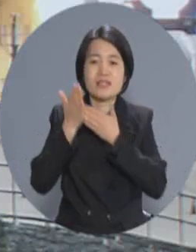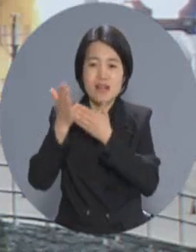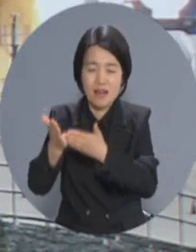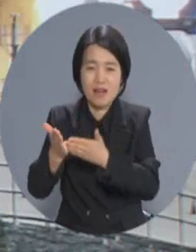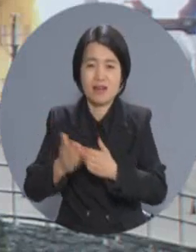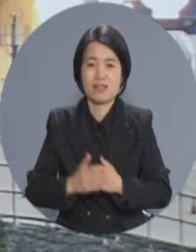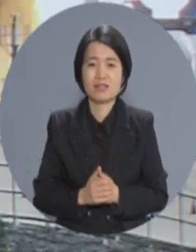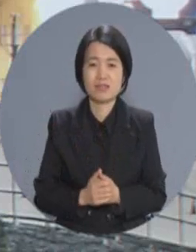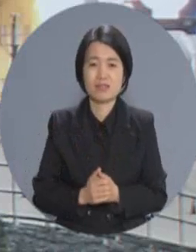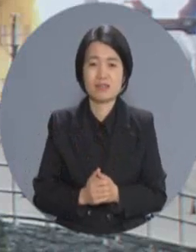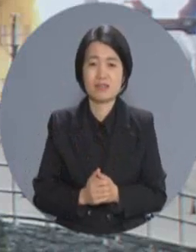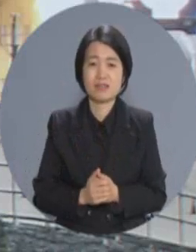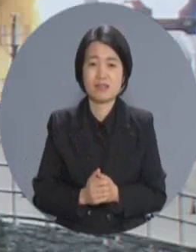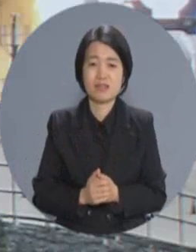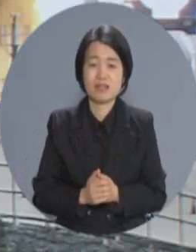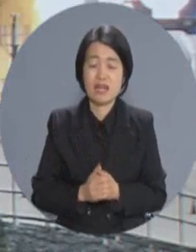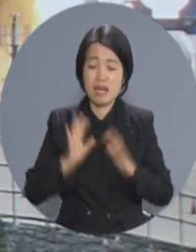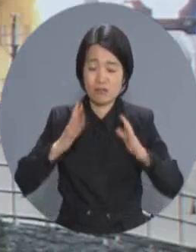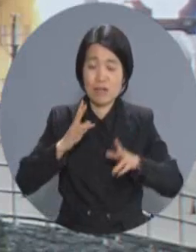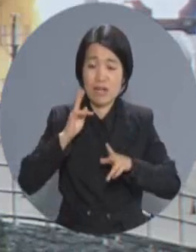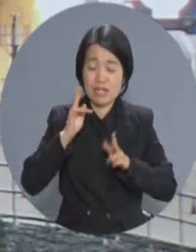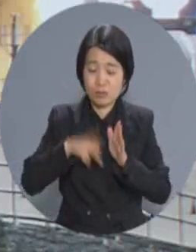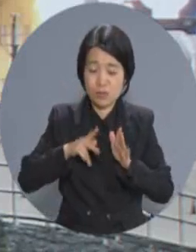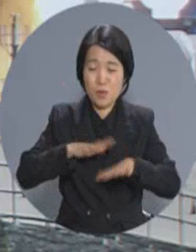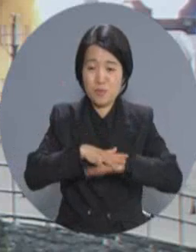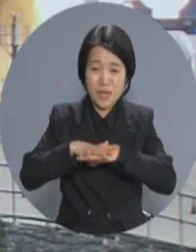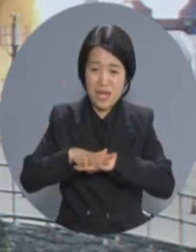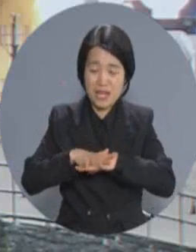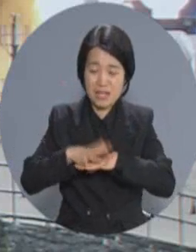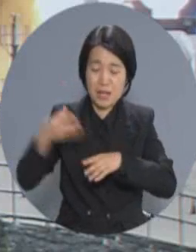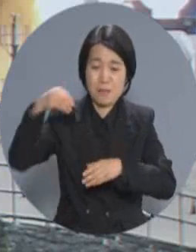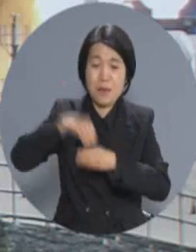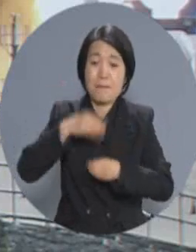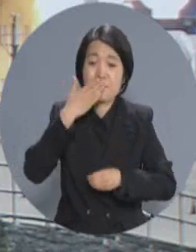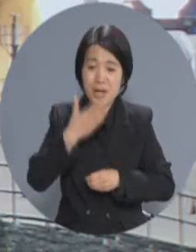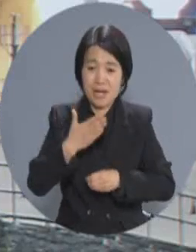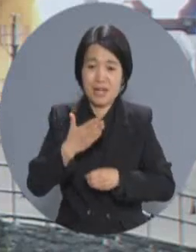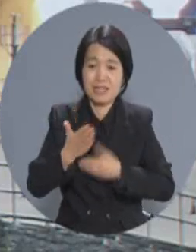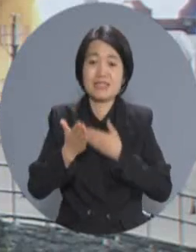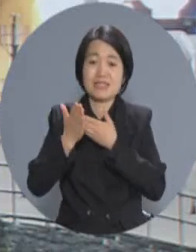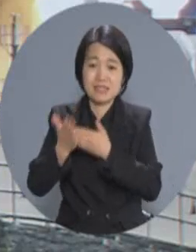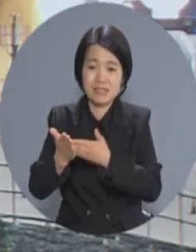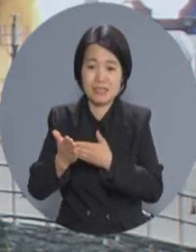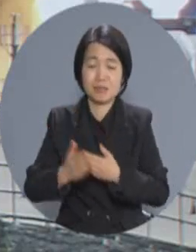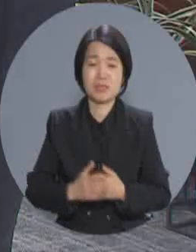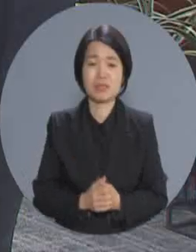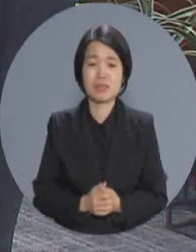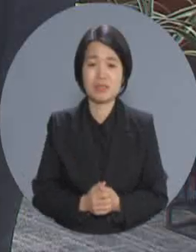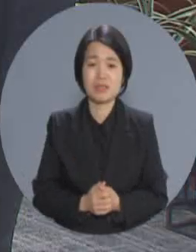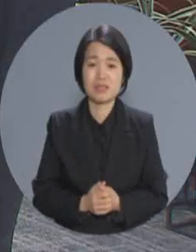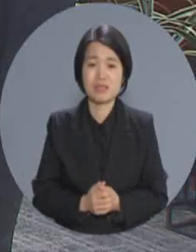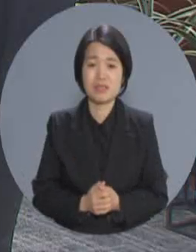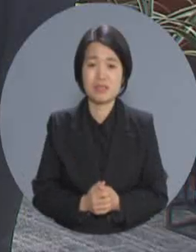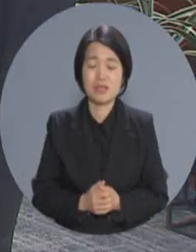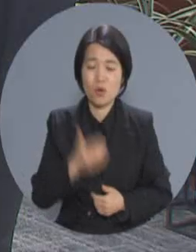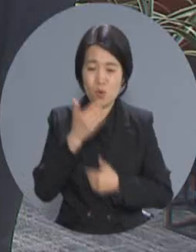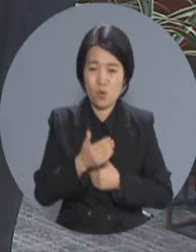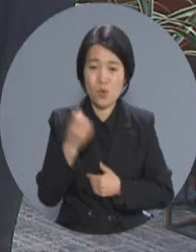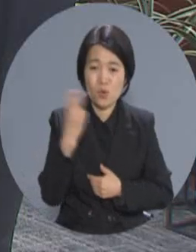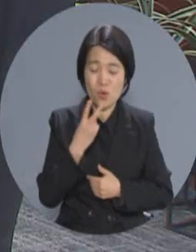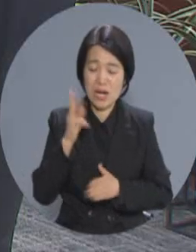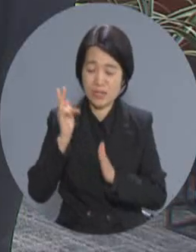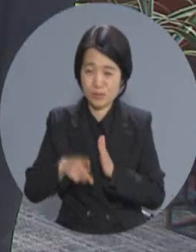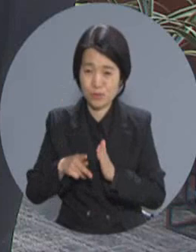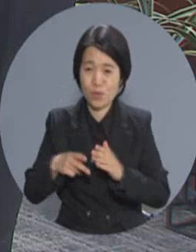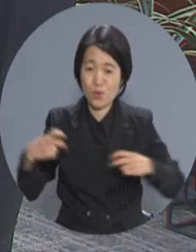권위로 해서 국가철도망 계획 속에 반드시 이게 포함되도록 그렇게 하렵니다 그래서 고속도로와